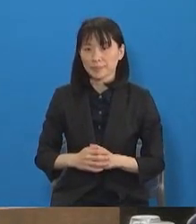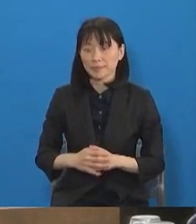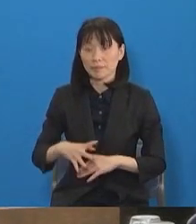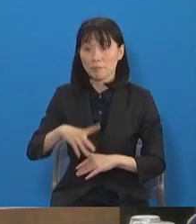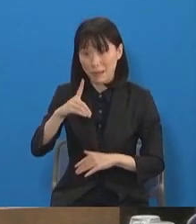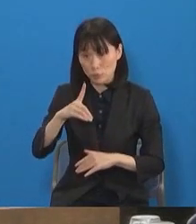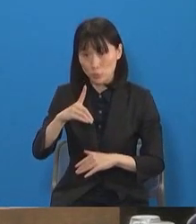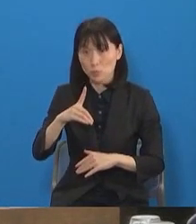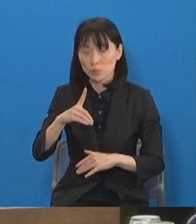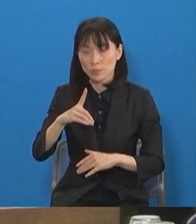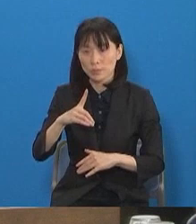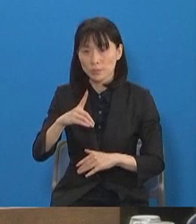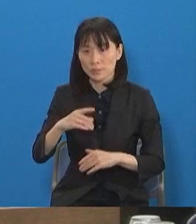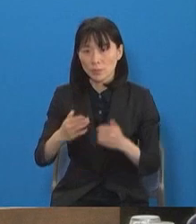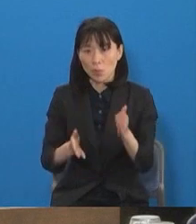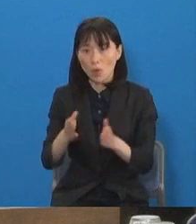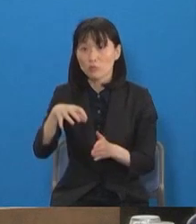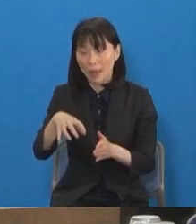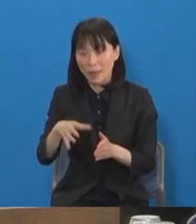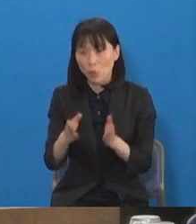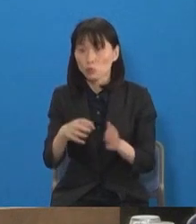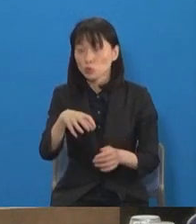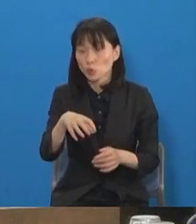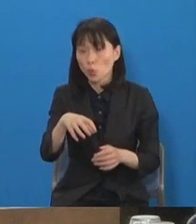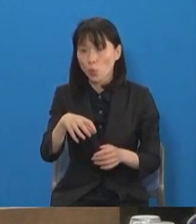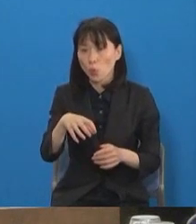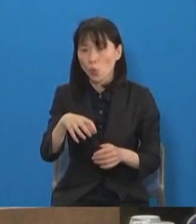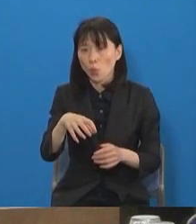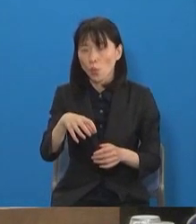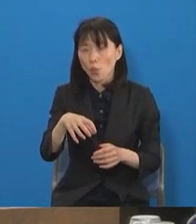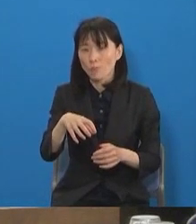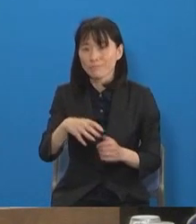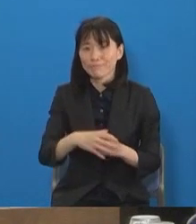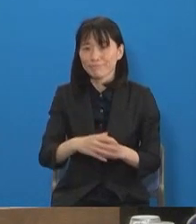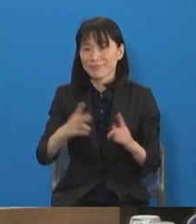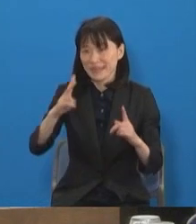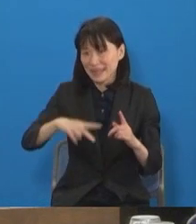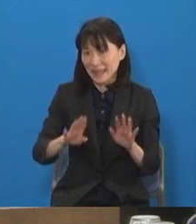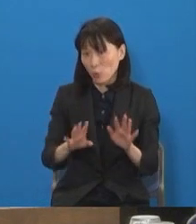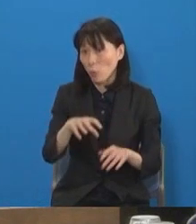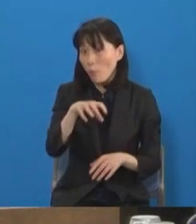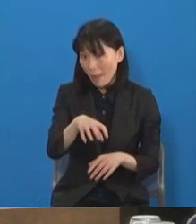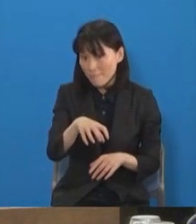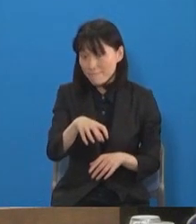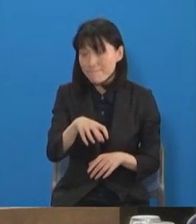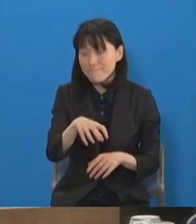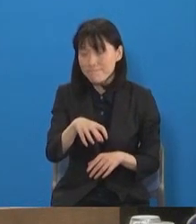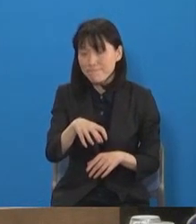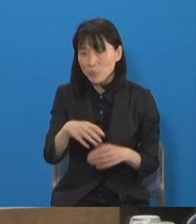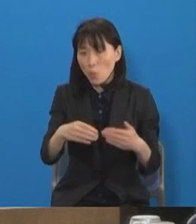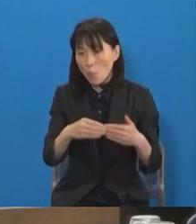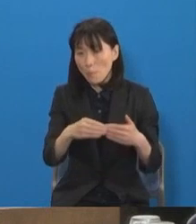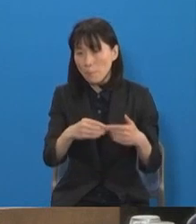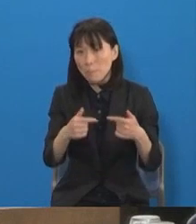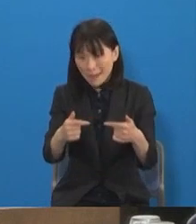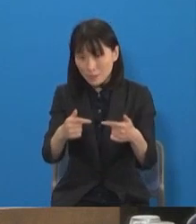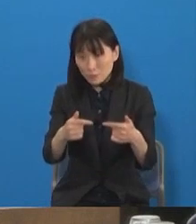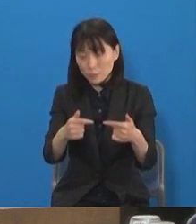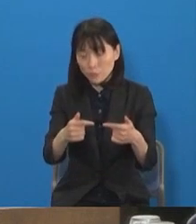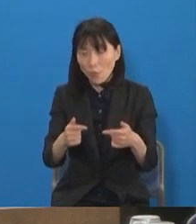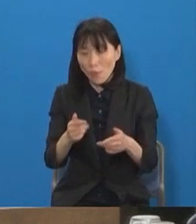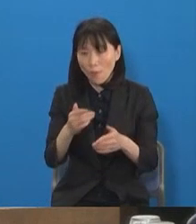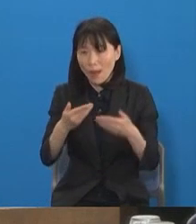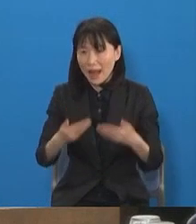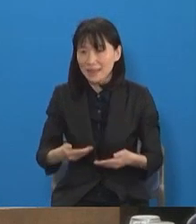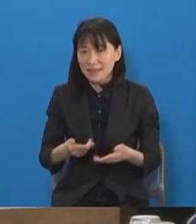まずはじめに、保育園、保育所に、保育所また認定こども園における園バスへの安全装置義務